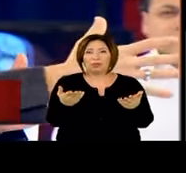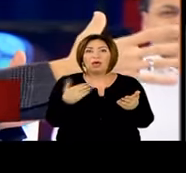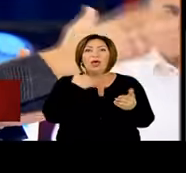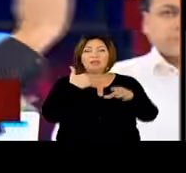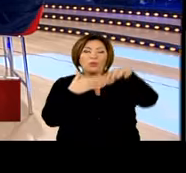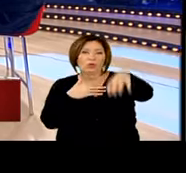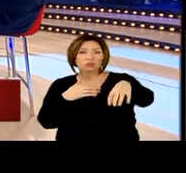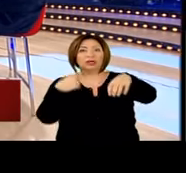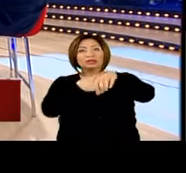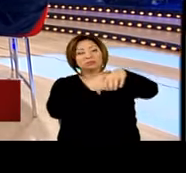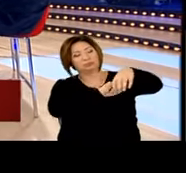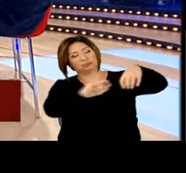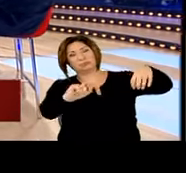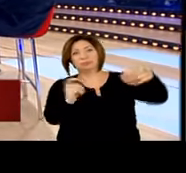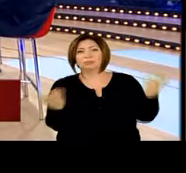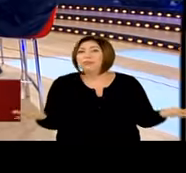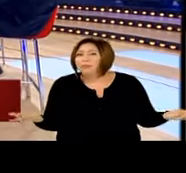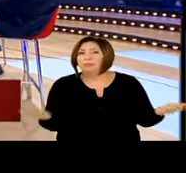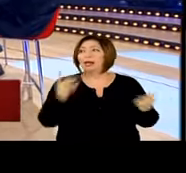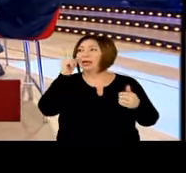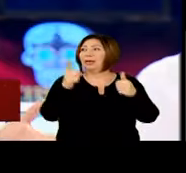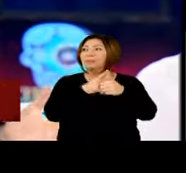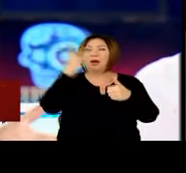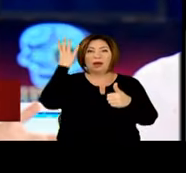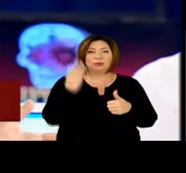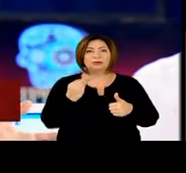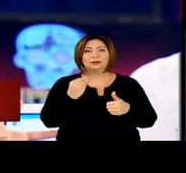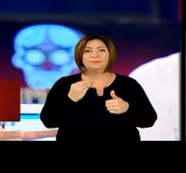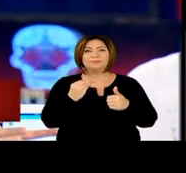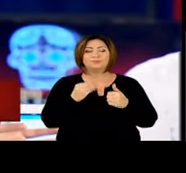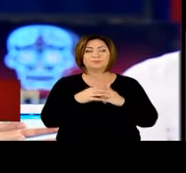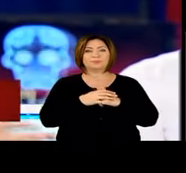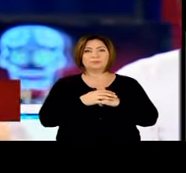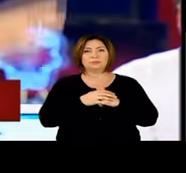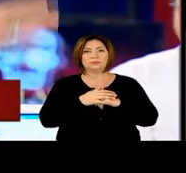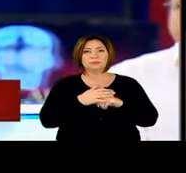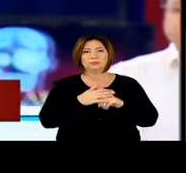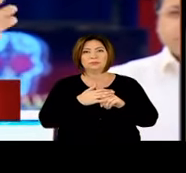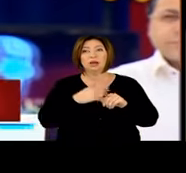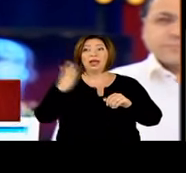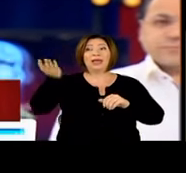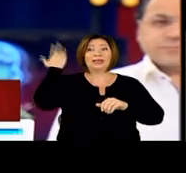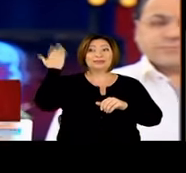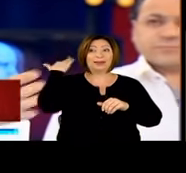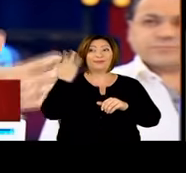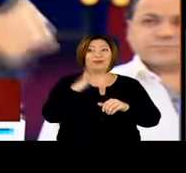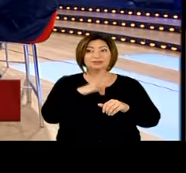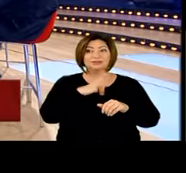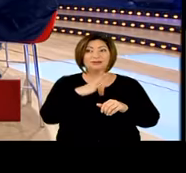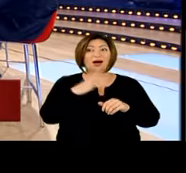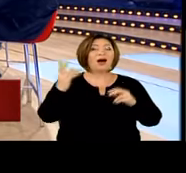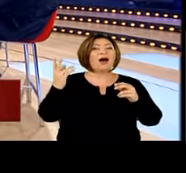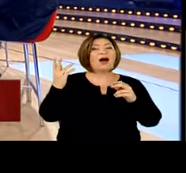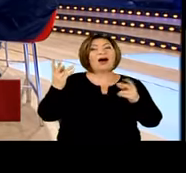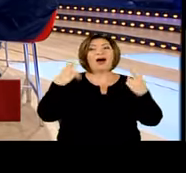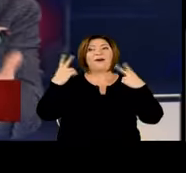eti koymuşlar. Üzerine ismini yazmışlar. Yani ilk başta anladığında şey anlamıyorsun. Hani bir eskiden vardı böyle havalı, dünyada da